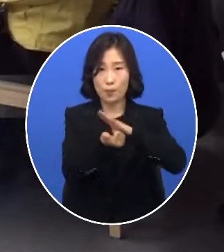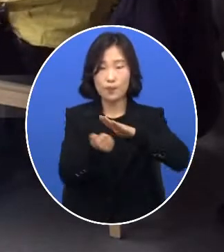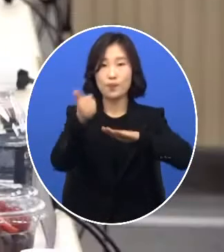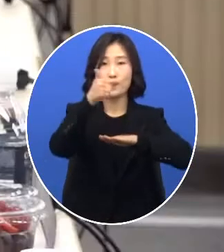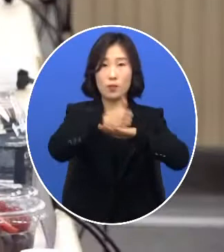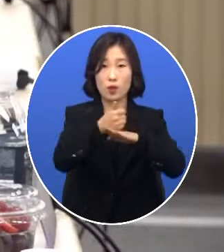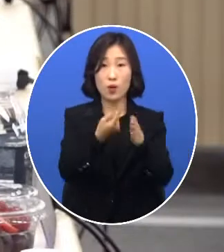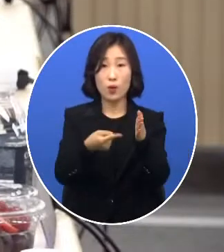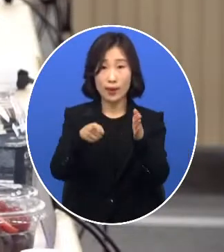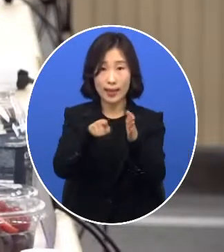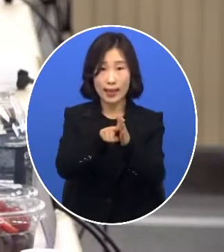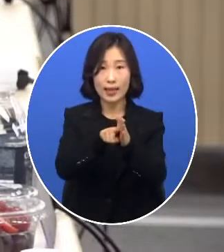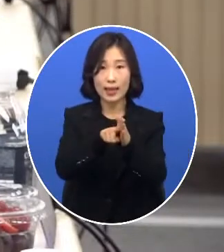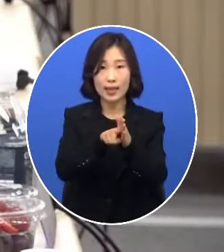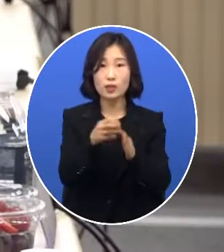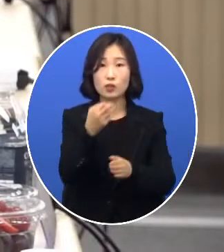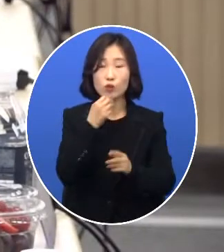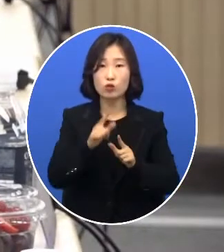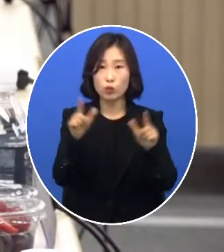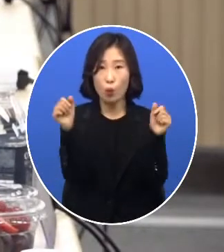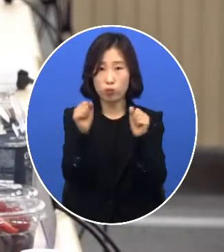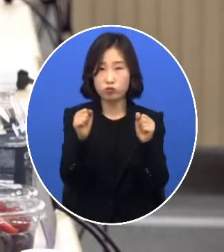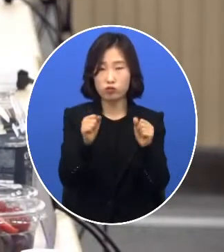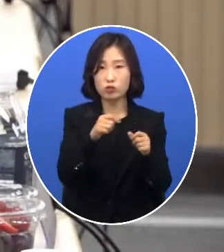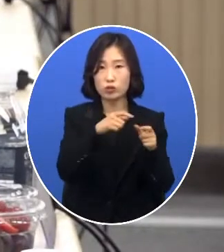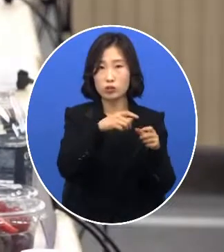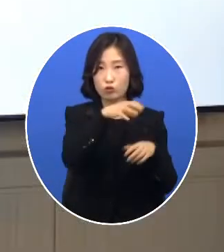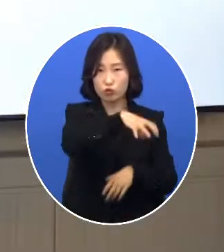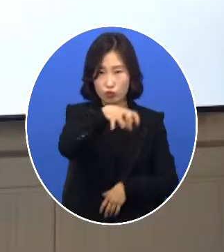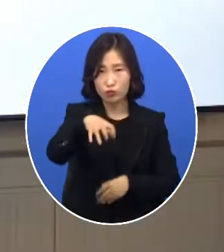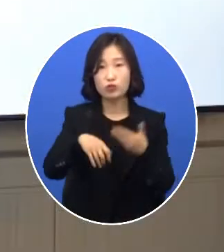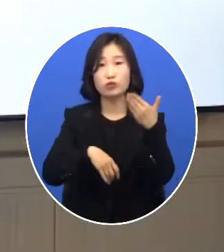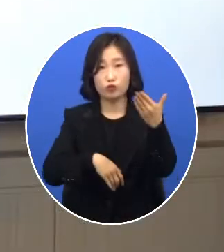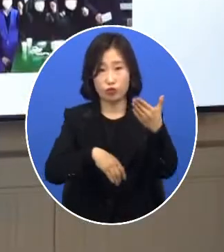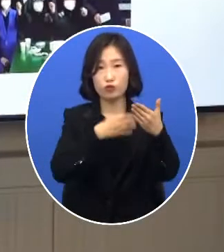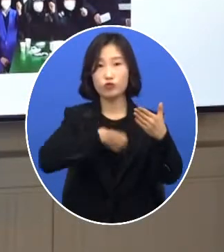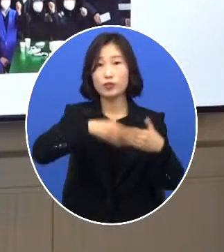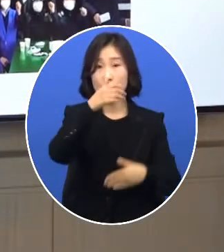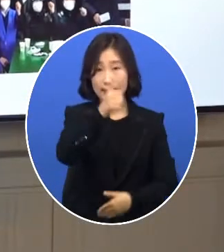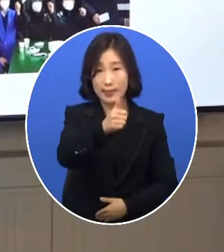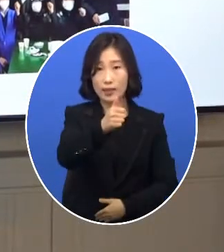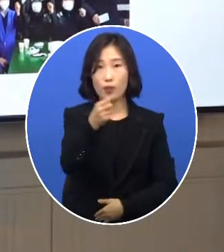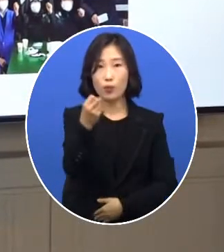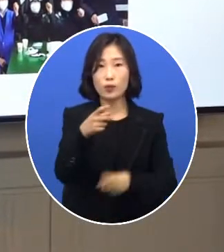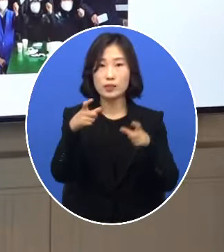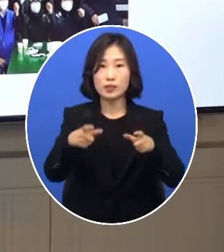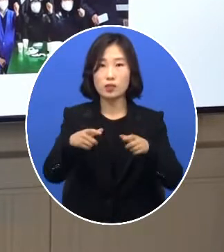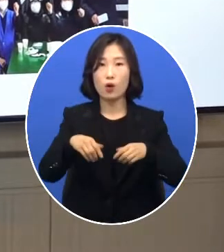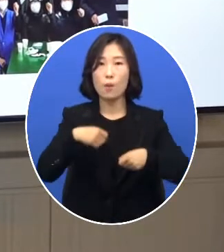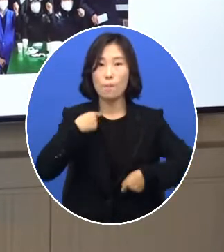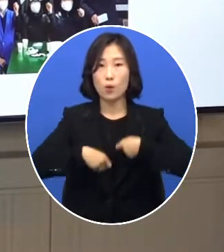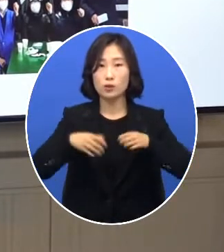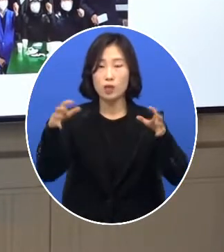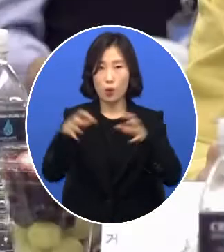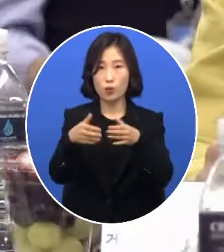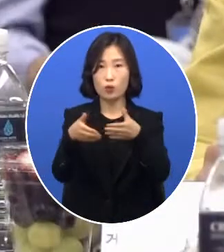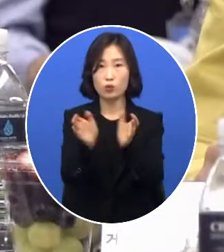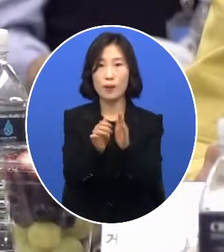사업의 성공적인 시행을 위해 서울 동북권 9개 구 자치구청장과 지역 봉제협동조합